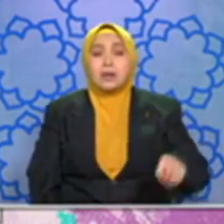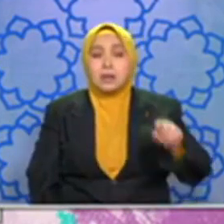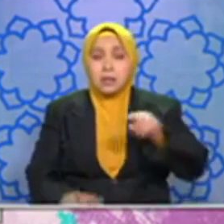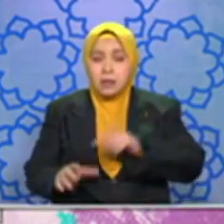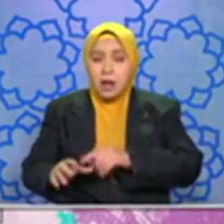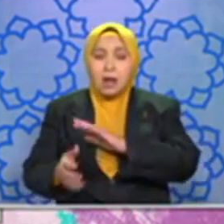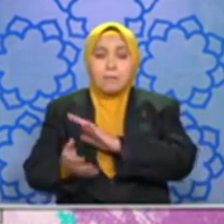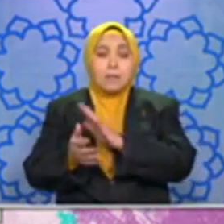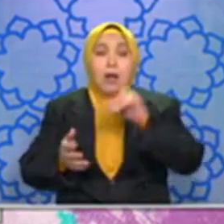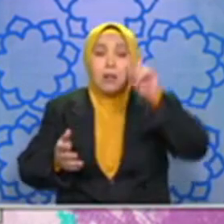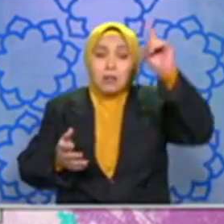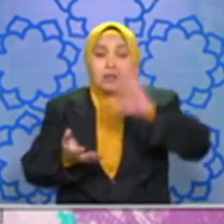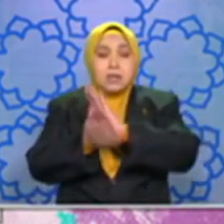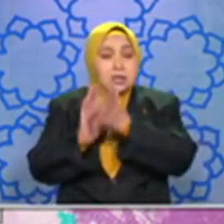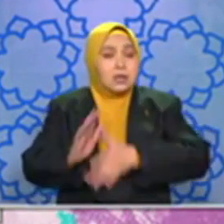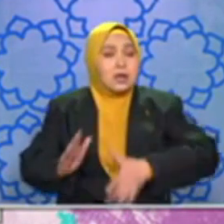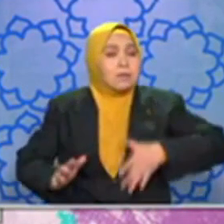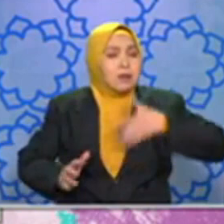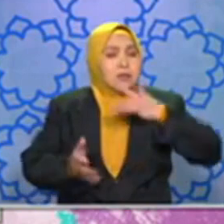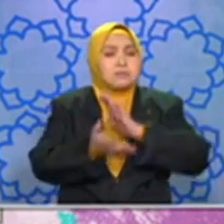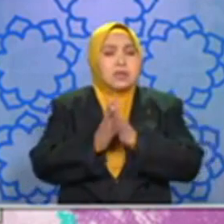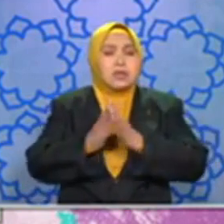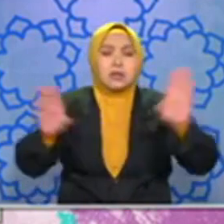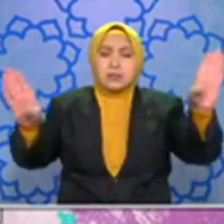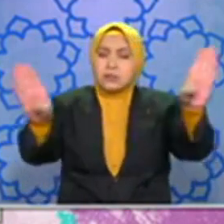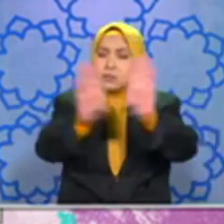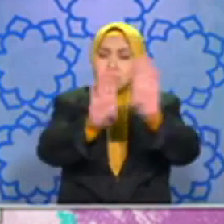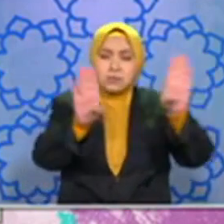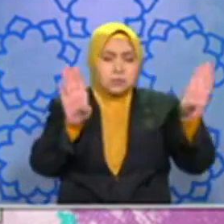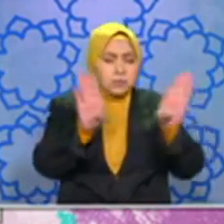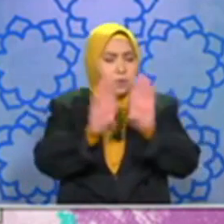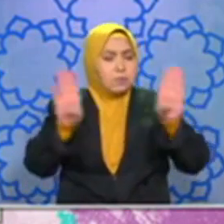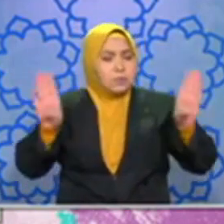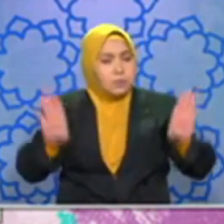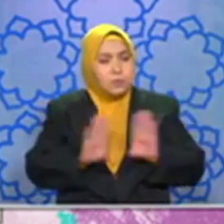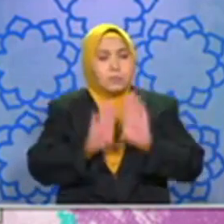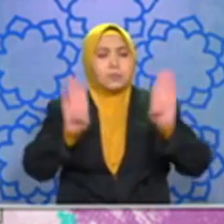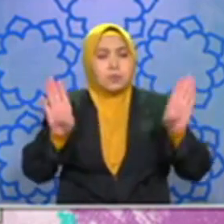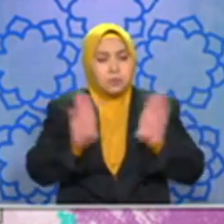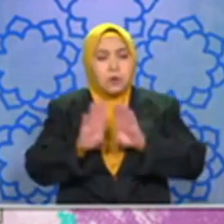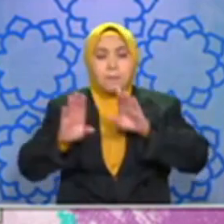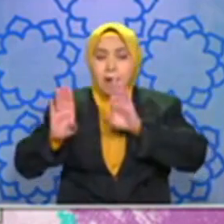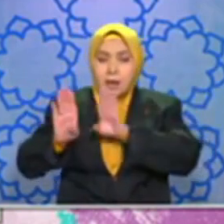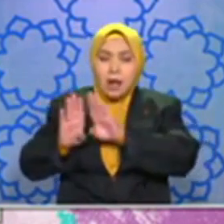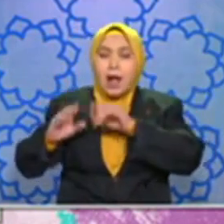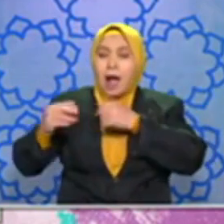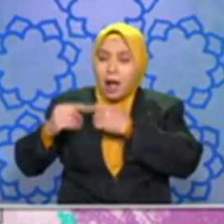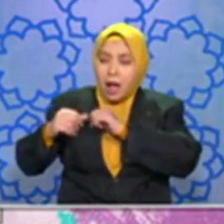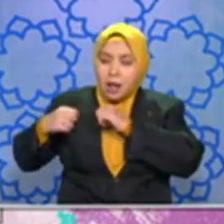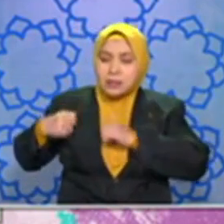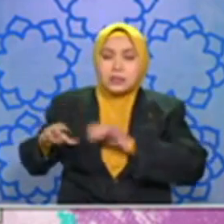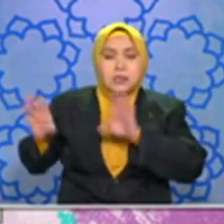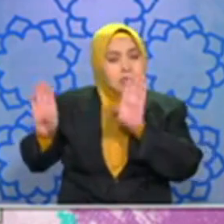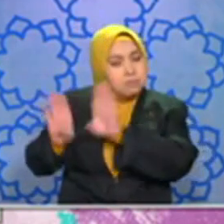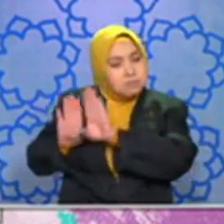وجعلنا على قلوبهم أكنة أن